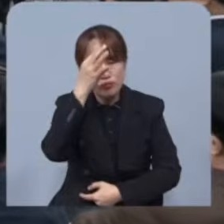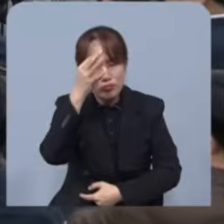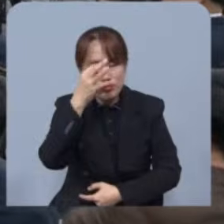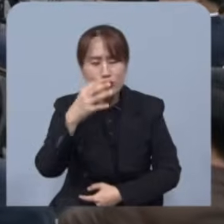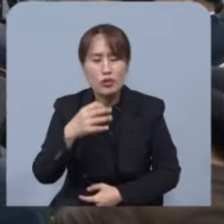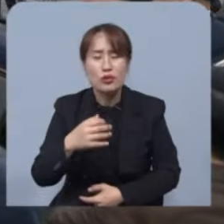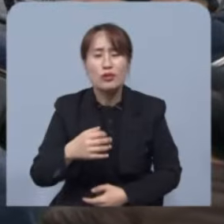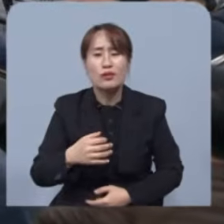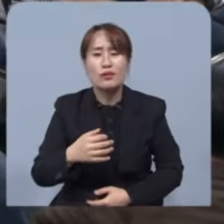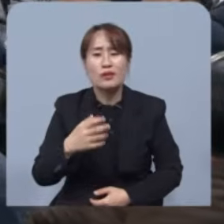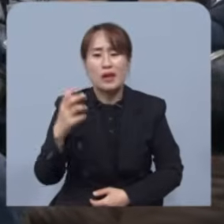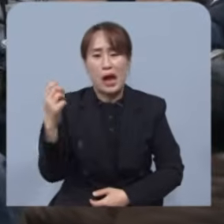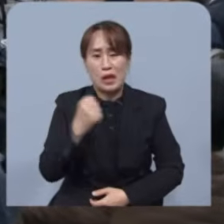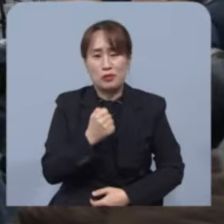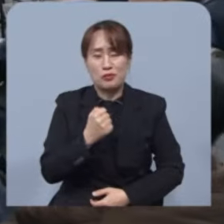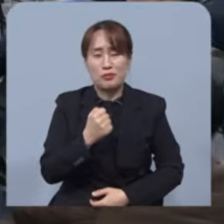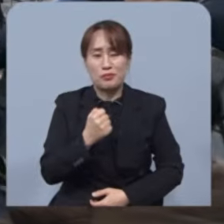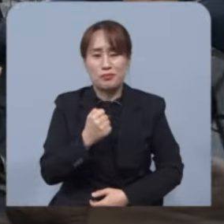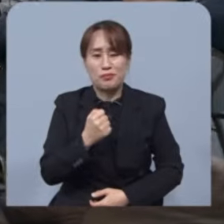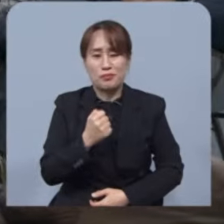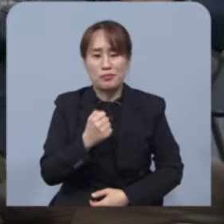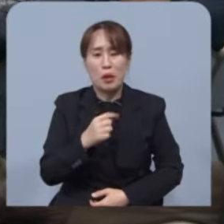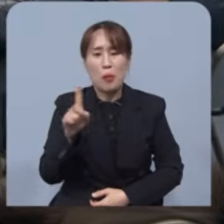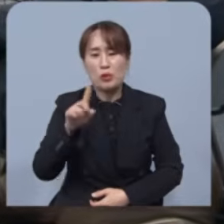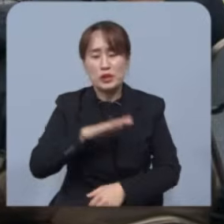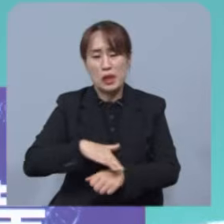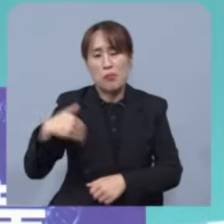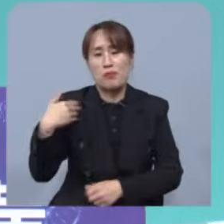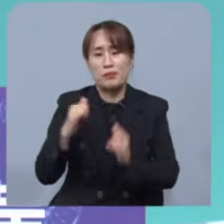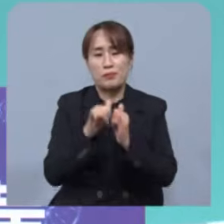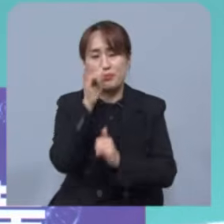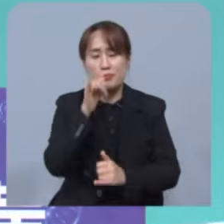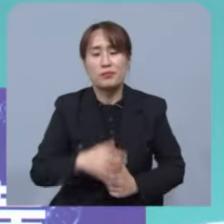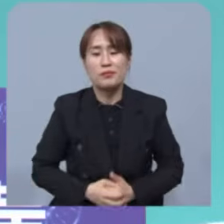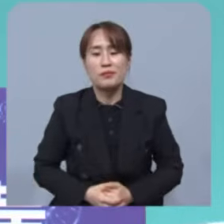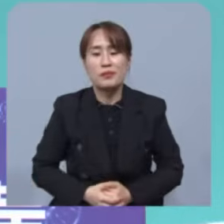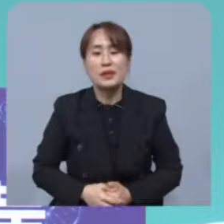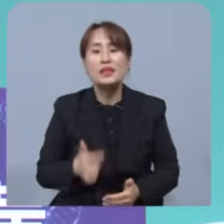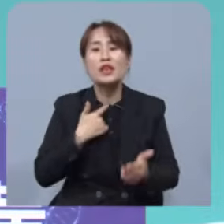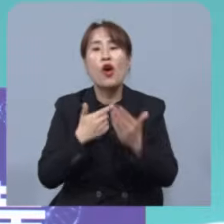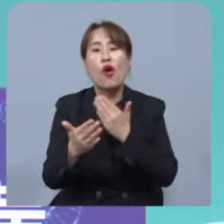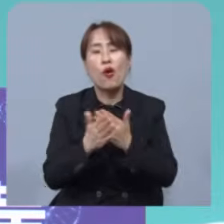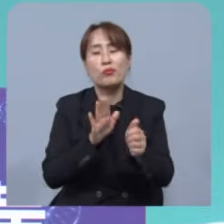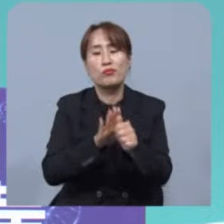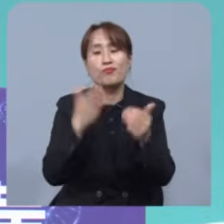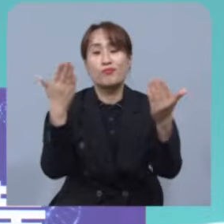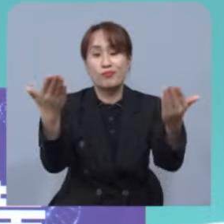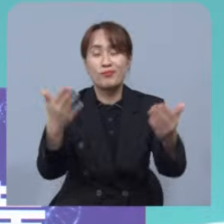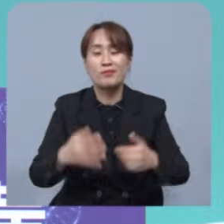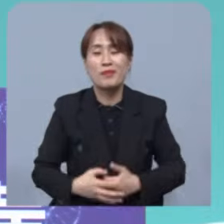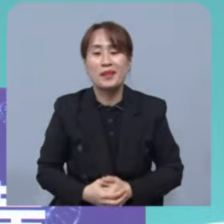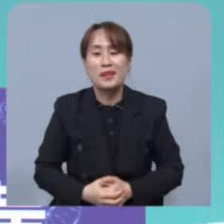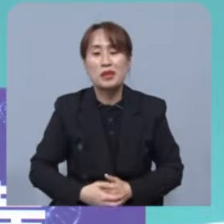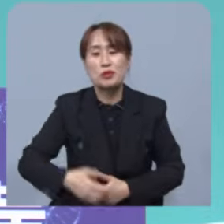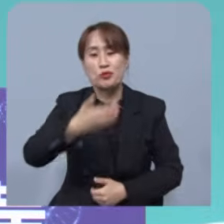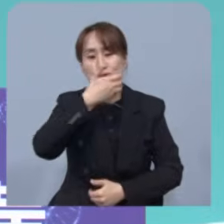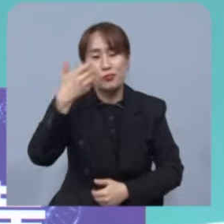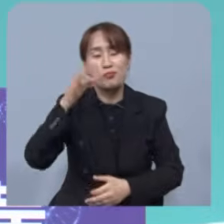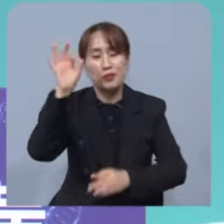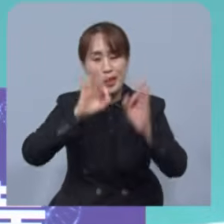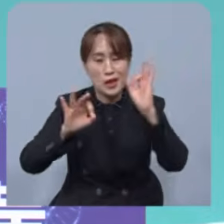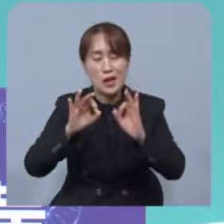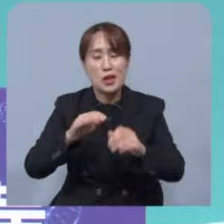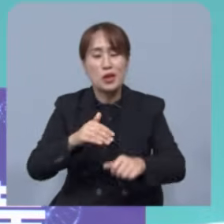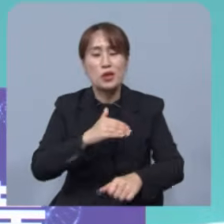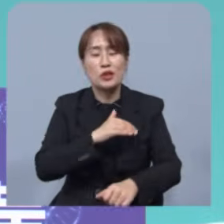소질, 자질이 뭔지 잘 모르는 사람도 있어요. 그런 사람들한테 경험을 이렇게 하게 해주면 역량